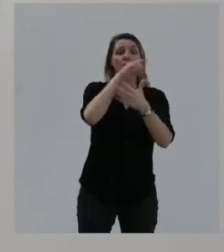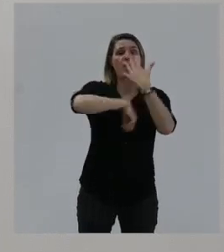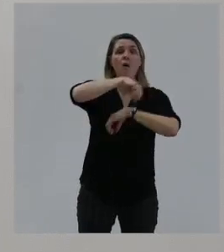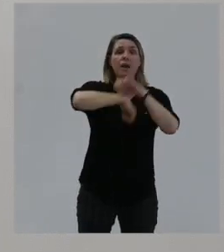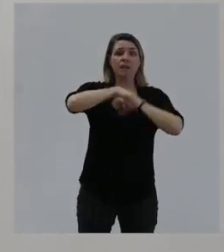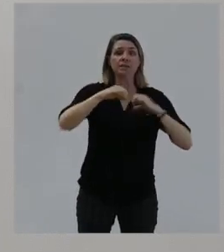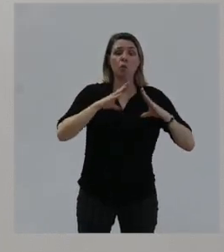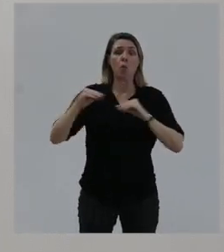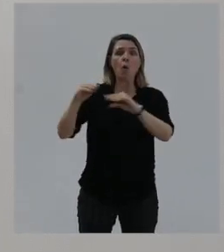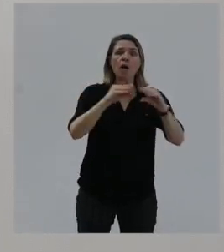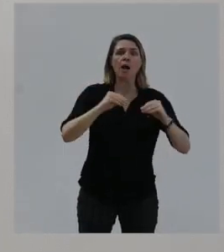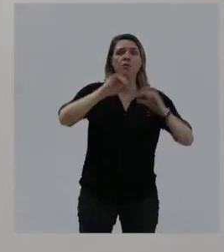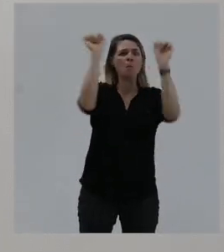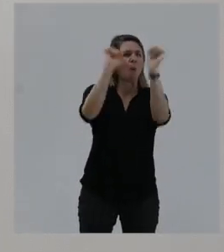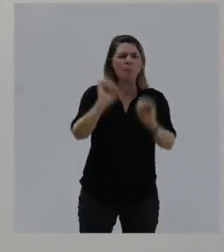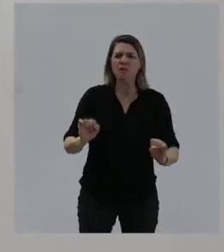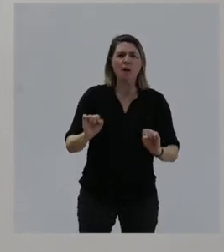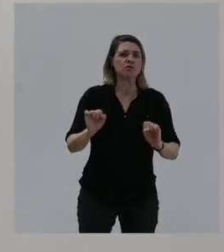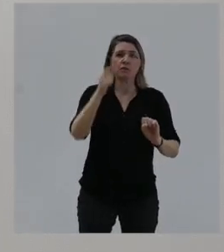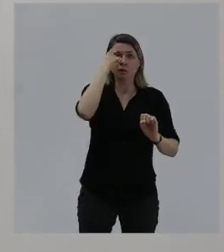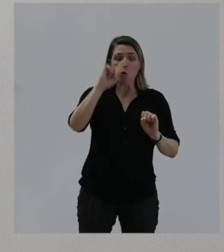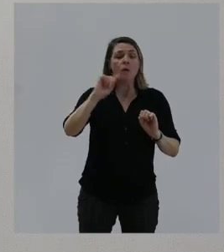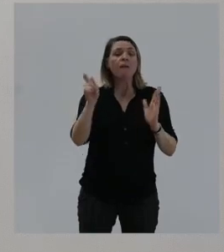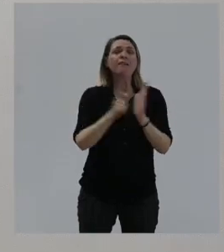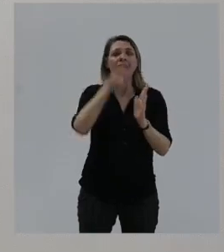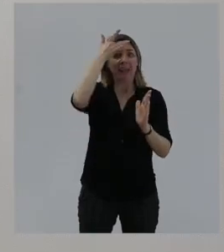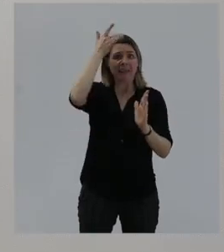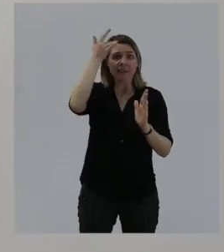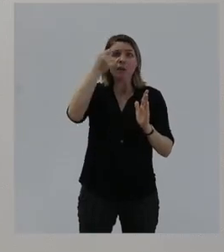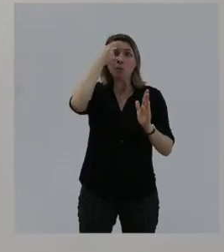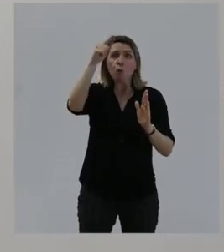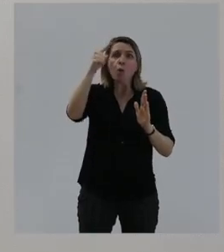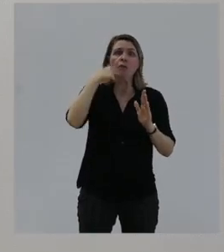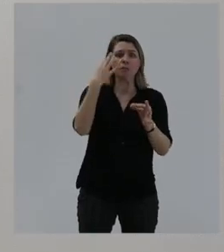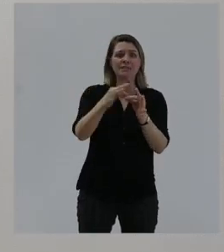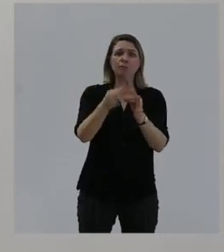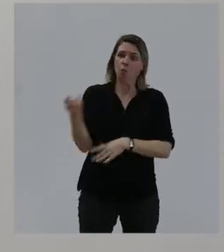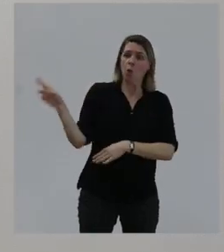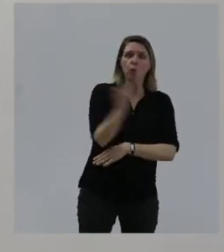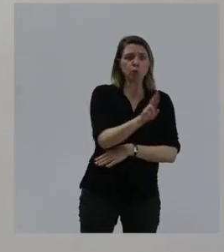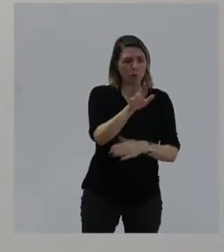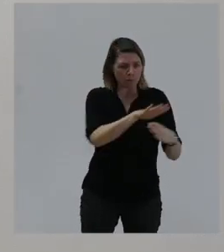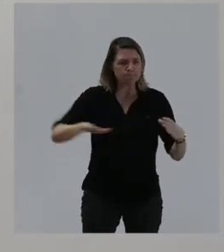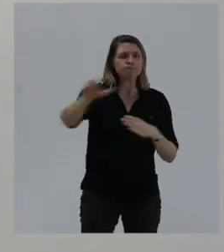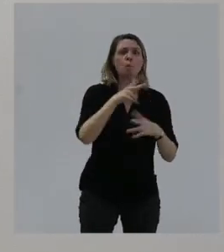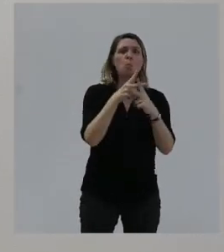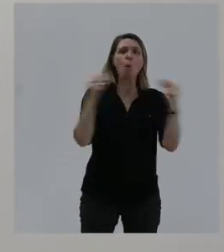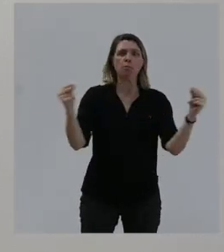très concrètement une opération grand ménage pendant la période estivale pour que nous rentrions dans des locaux propres et accueillants à la